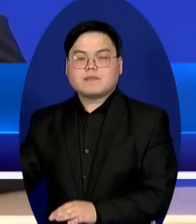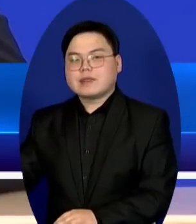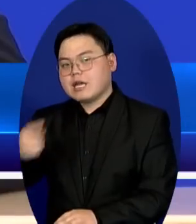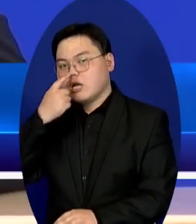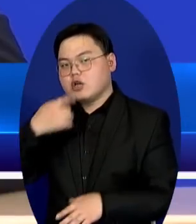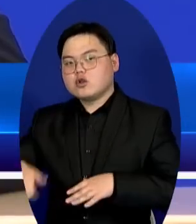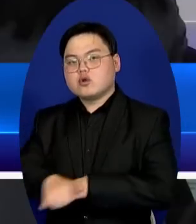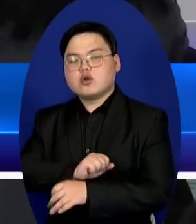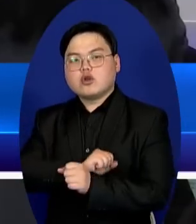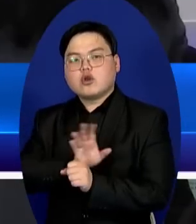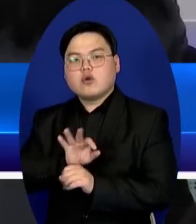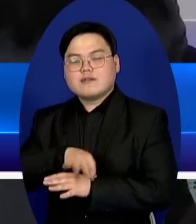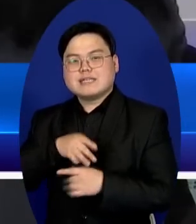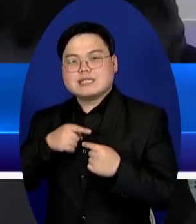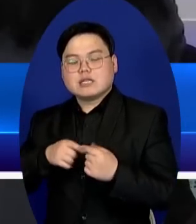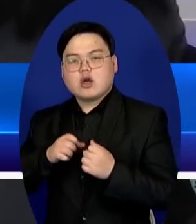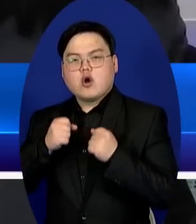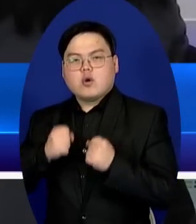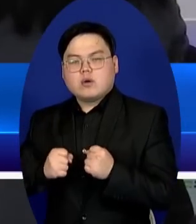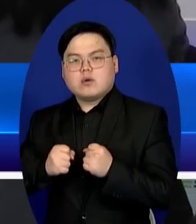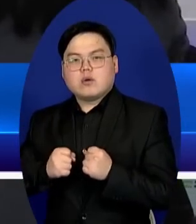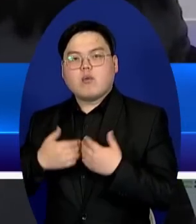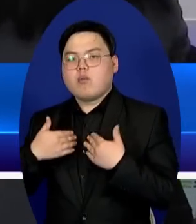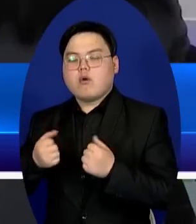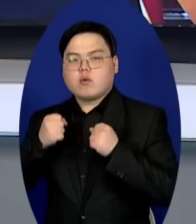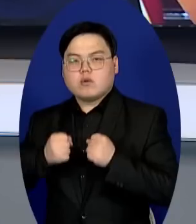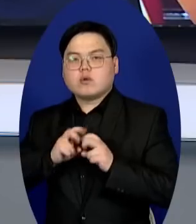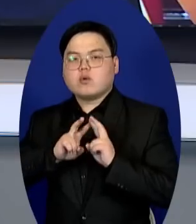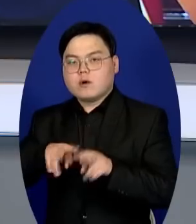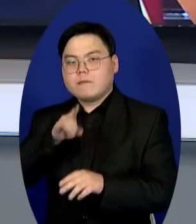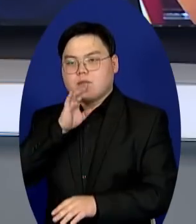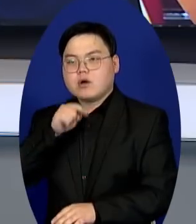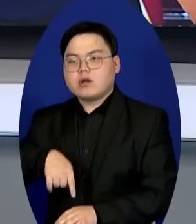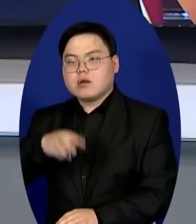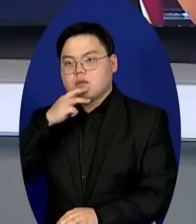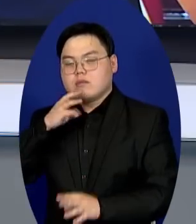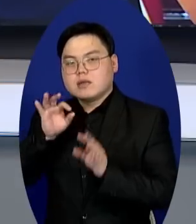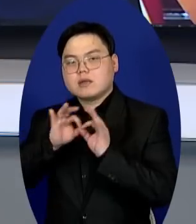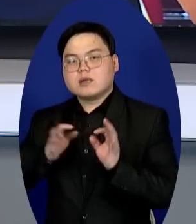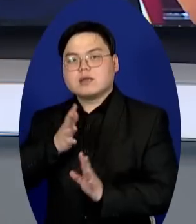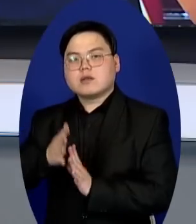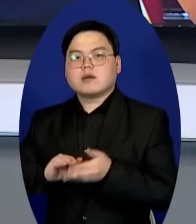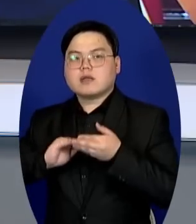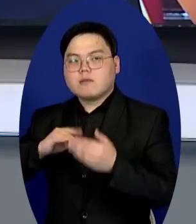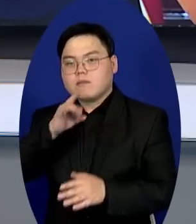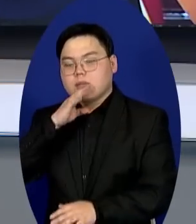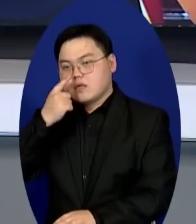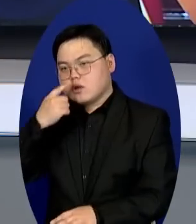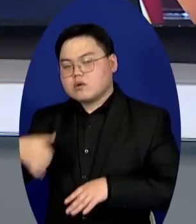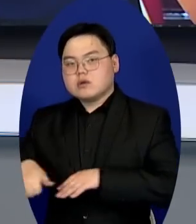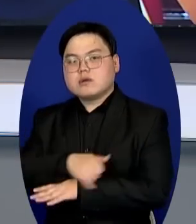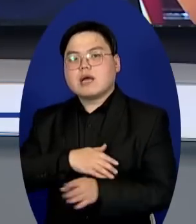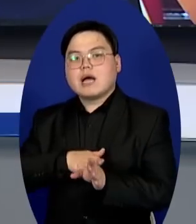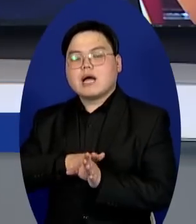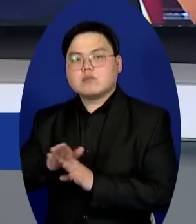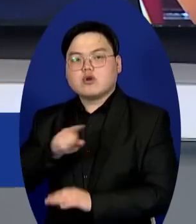Хятад улс COVID-19 эсрэг хүчин чармайлтаа судруулахгүй гэж мэдвэлээ. Одоо эдгээр үйл явдлын дэлгэрэнгүй хөргийн. Хятадд албан ёсны ажил